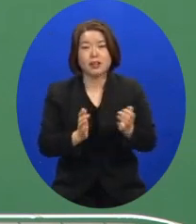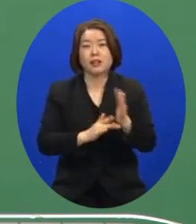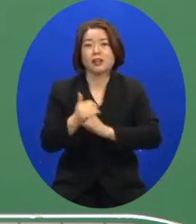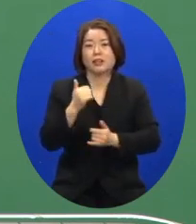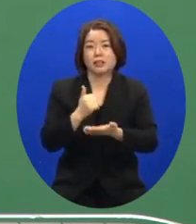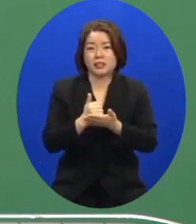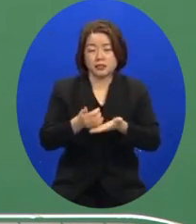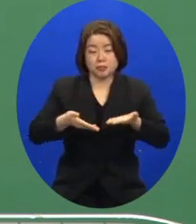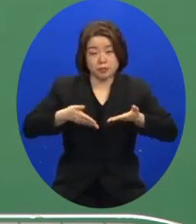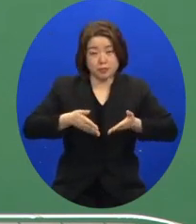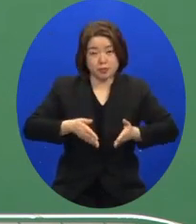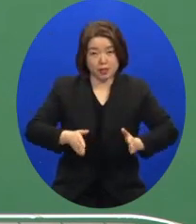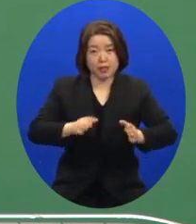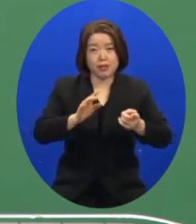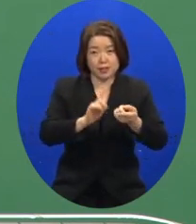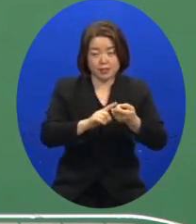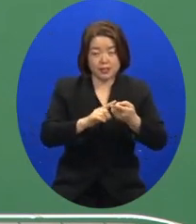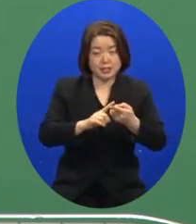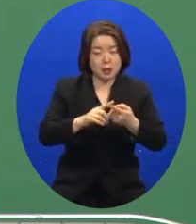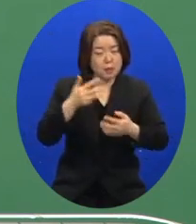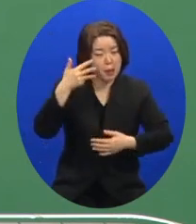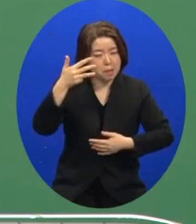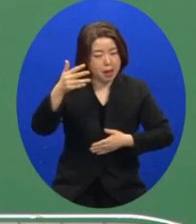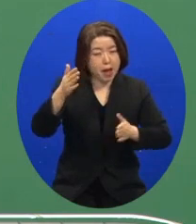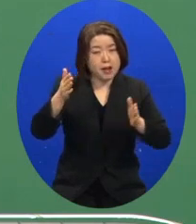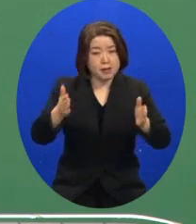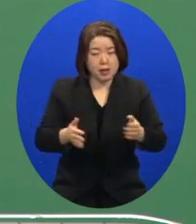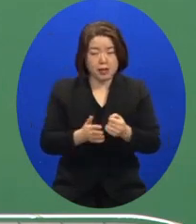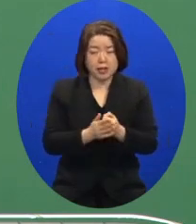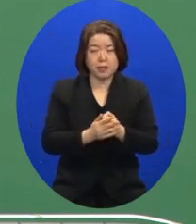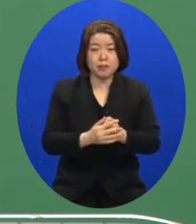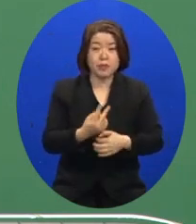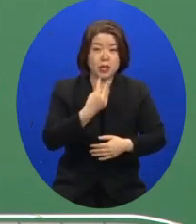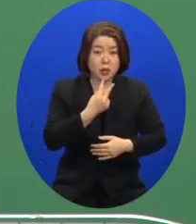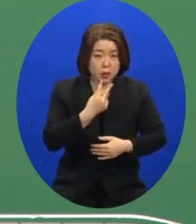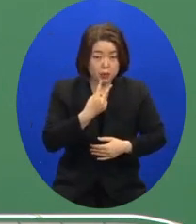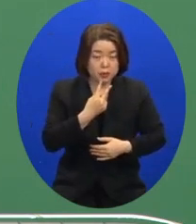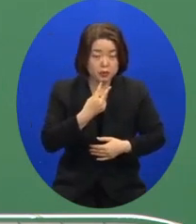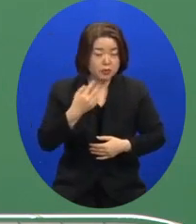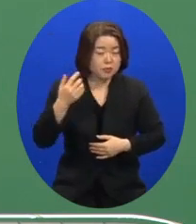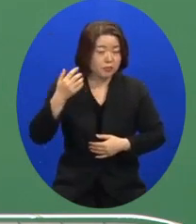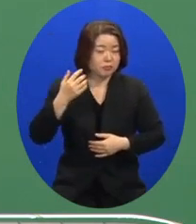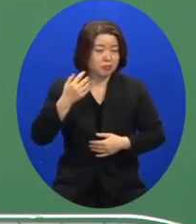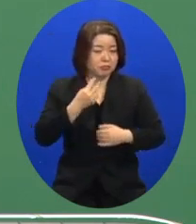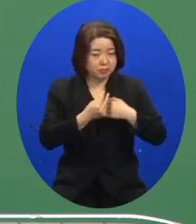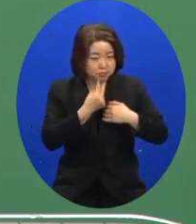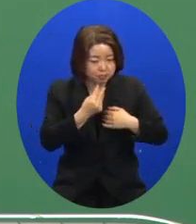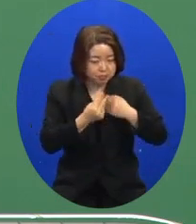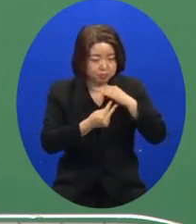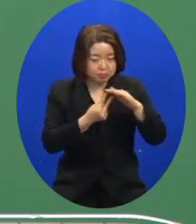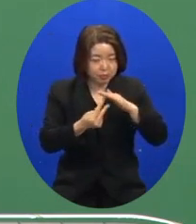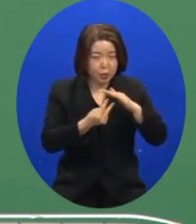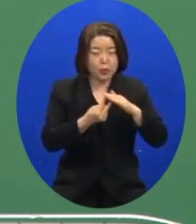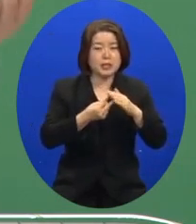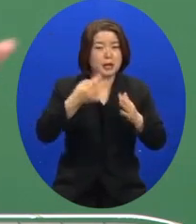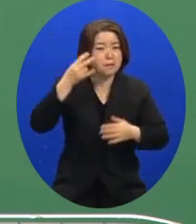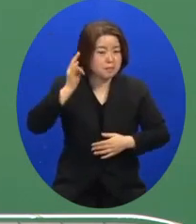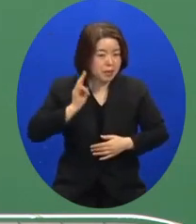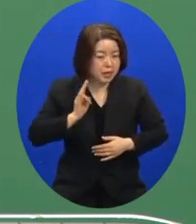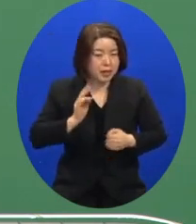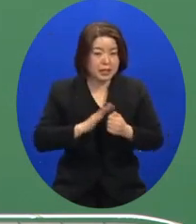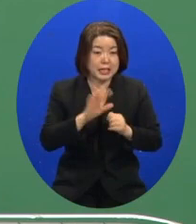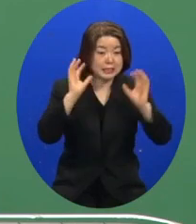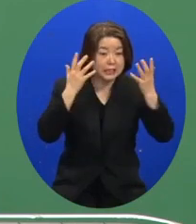예수님께서 태어난 지 8일 만에 요셉과 마리아가 그 어린 아기 예수를 데리고 예루살렘